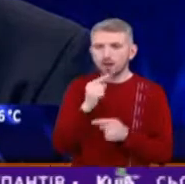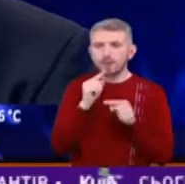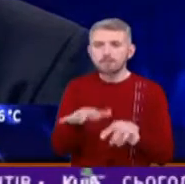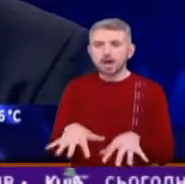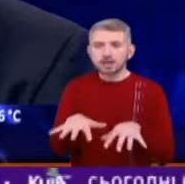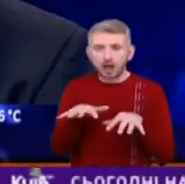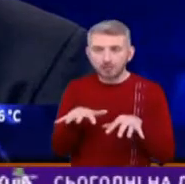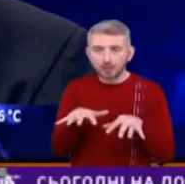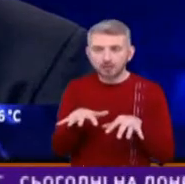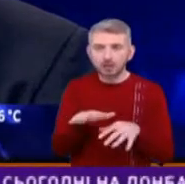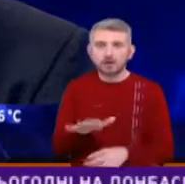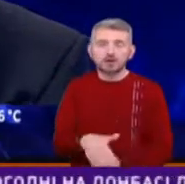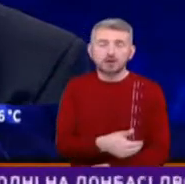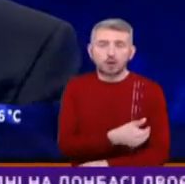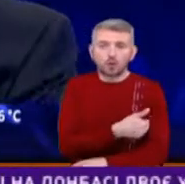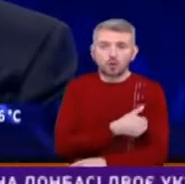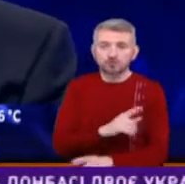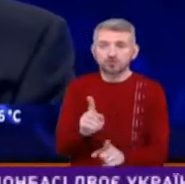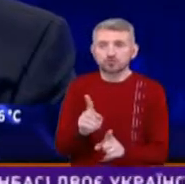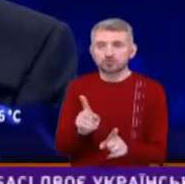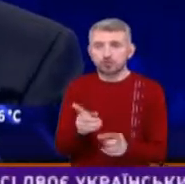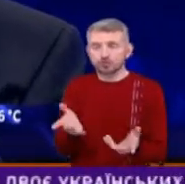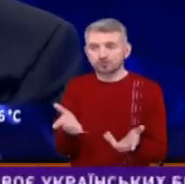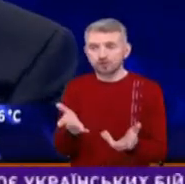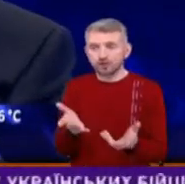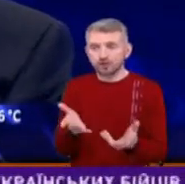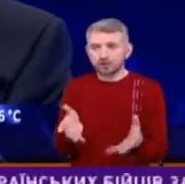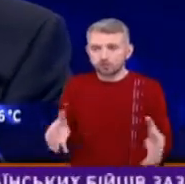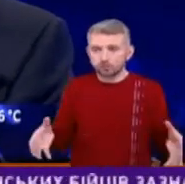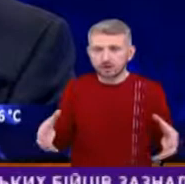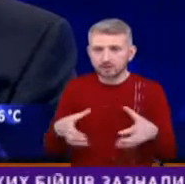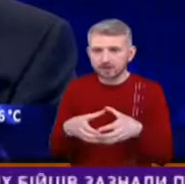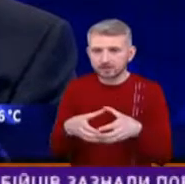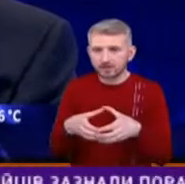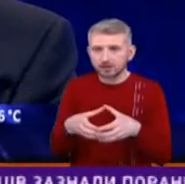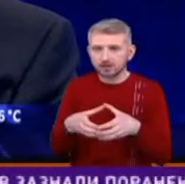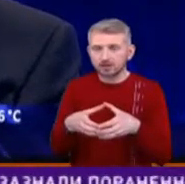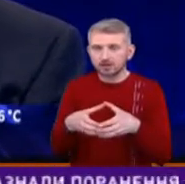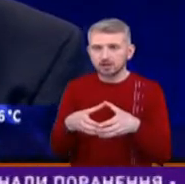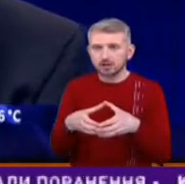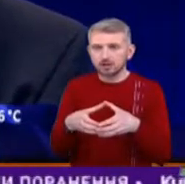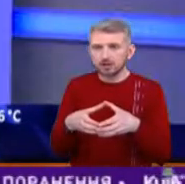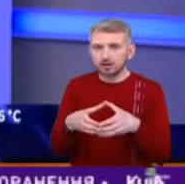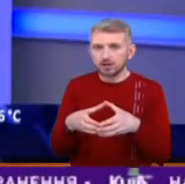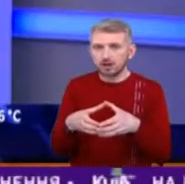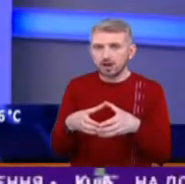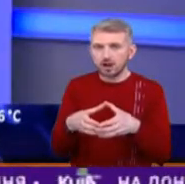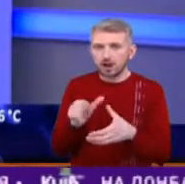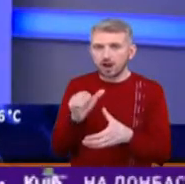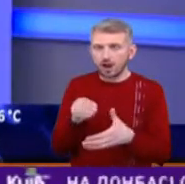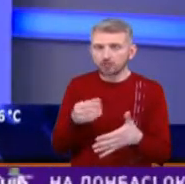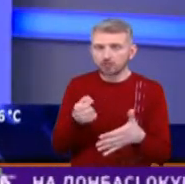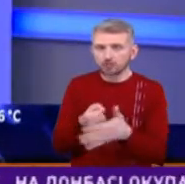парламент захоче щось, якби, згрупіруватися, відформатуватися, аж до